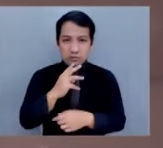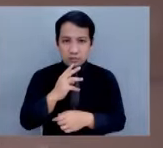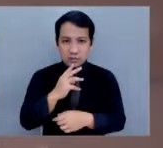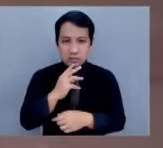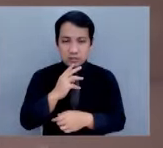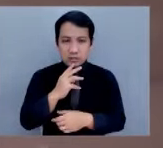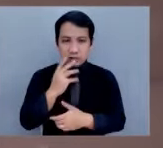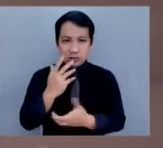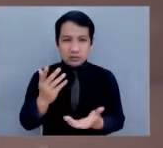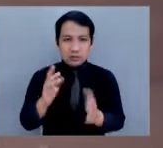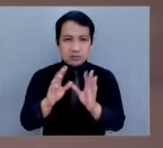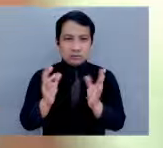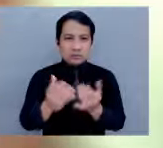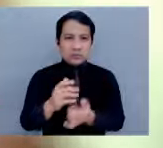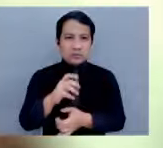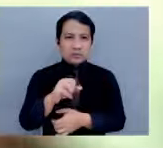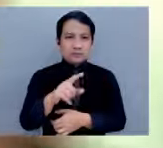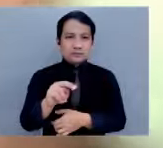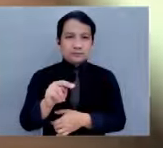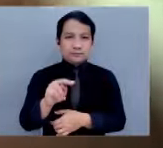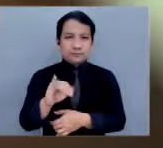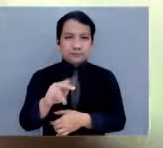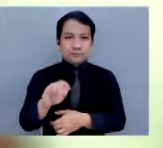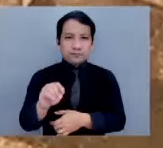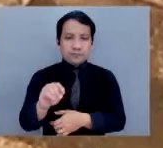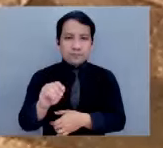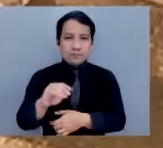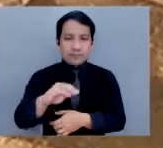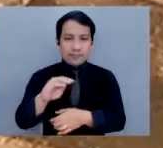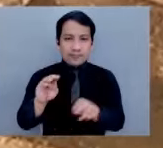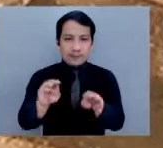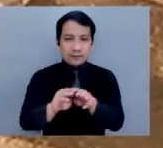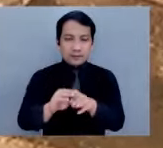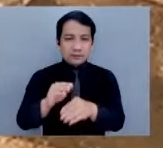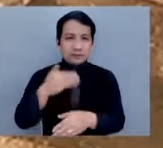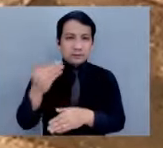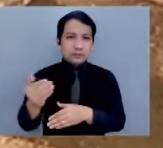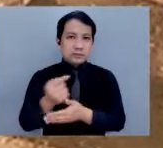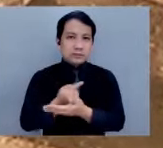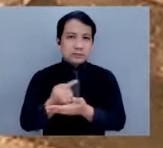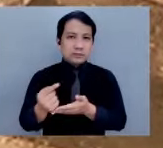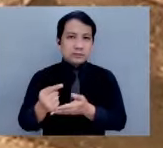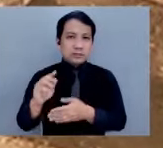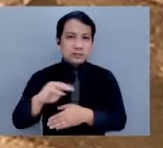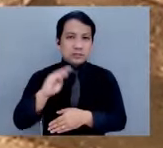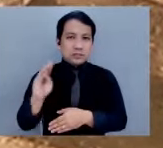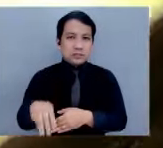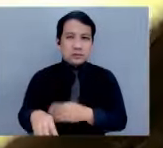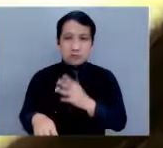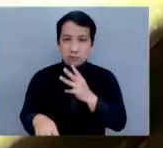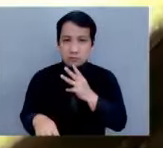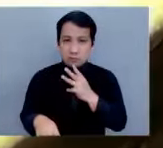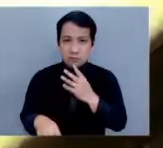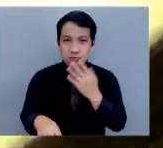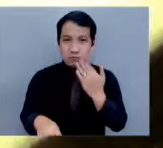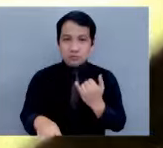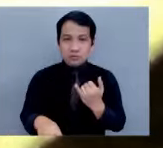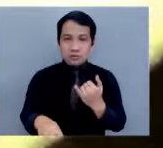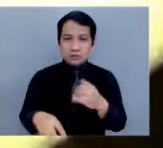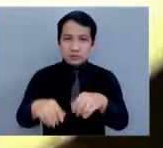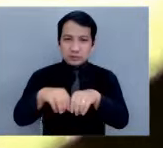Barangay Santo Niño sa mariki susunod na Lingo paliwanag ng Manila water dahil ito sa ilang maintenance